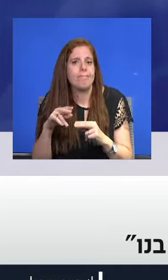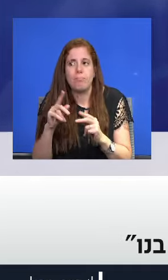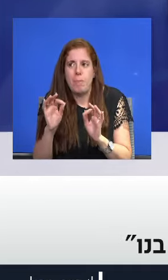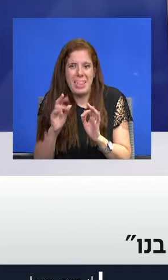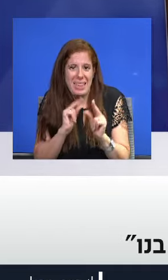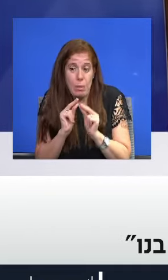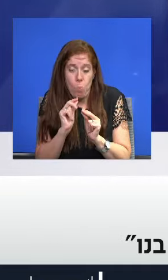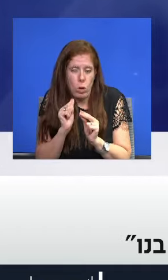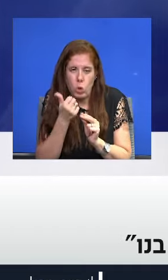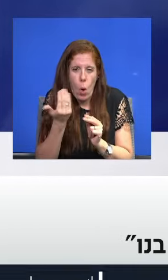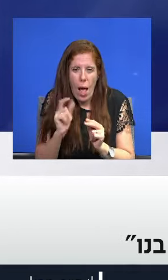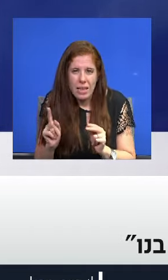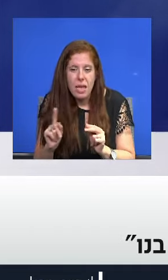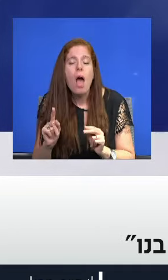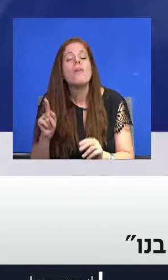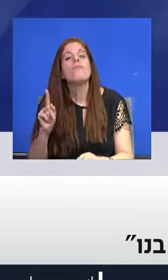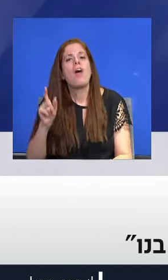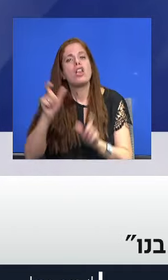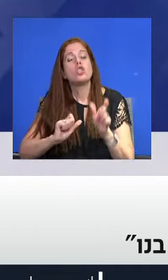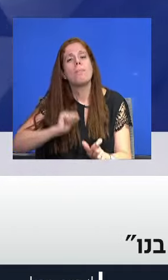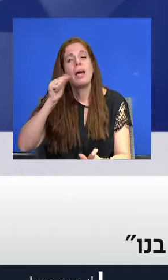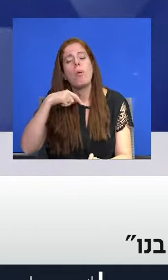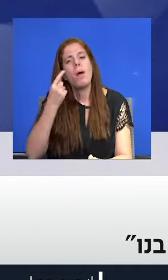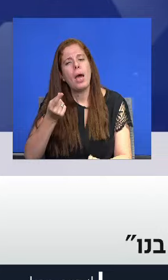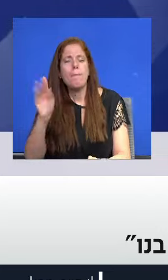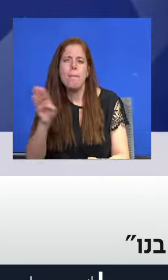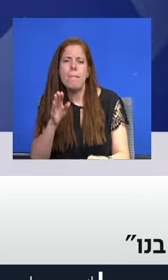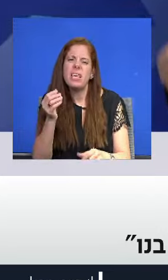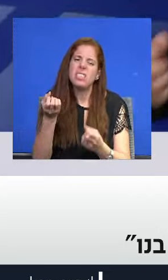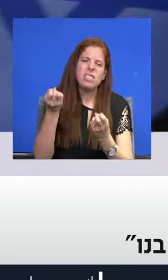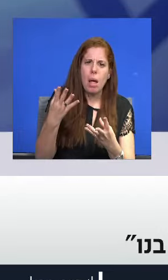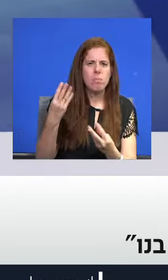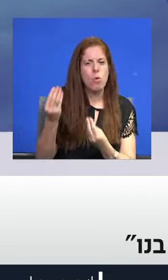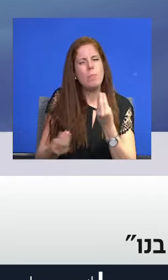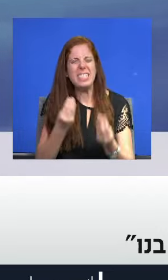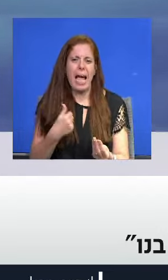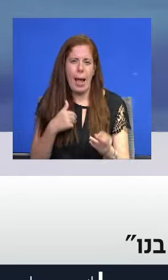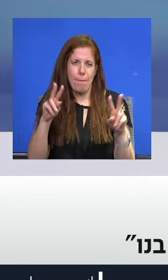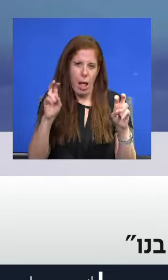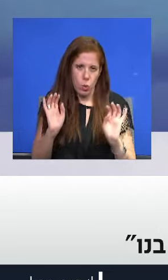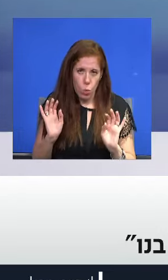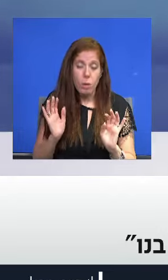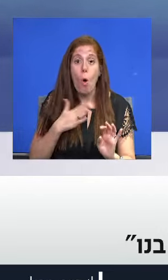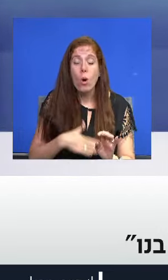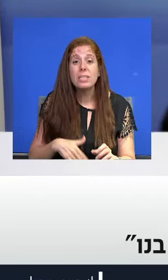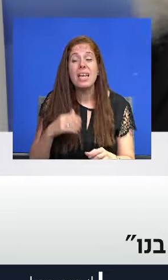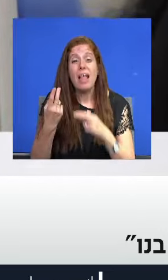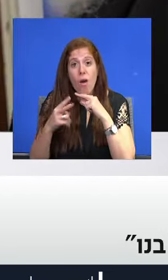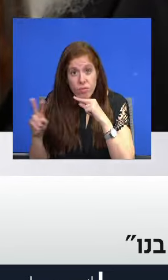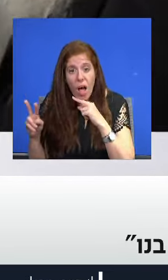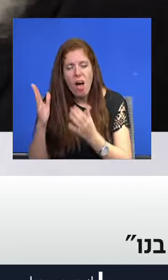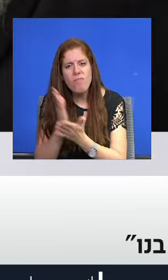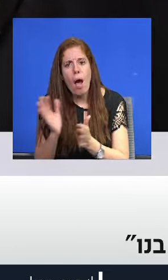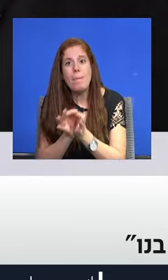ובכירים במפלגות החרדיות אומרים, נתניהו משחק בנו. הוא, אם היה רוצה לקיים את ההבטחה הזאת, כבר היה לכל הפחות תורך